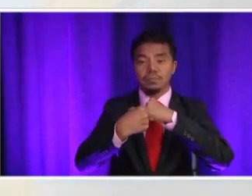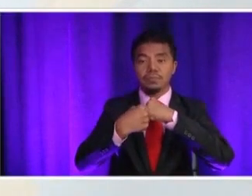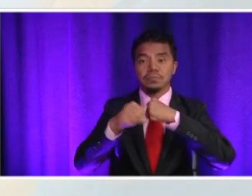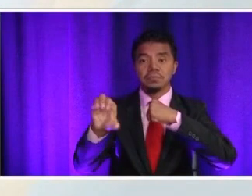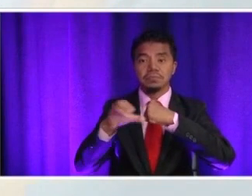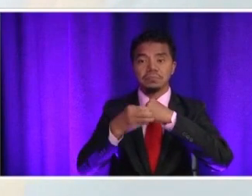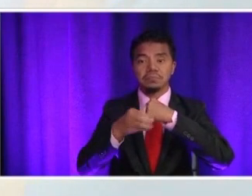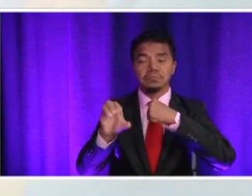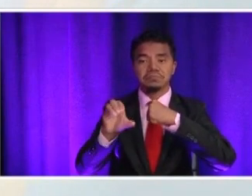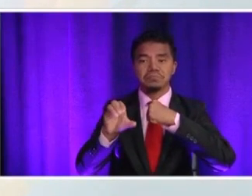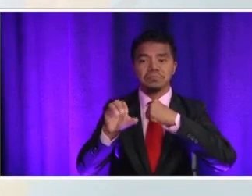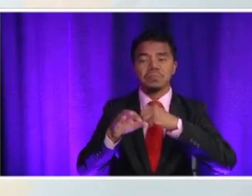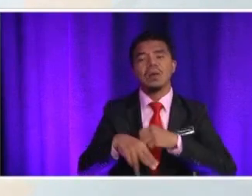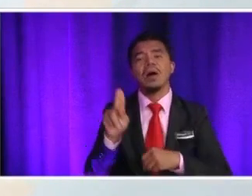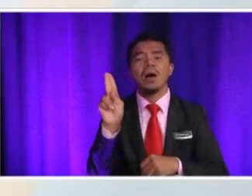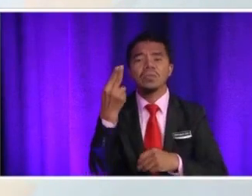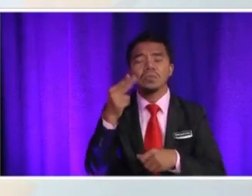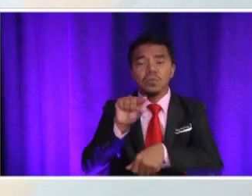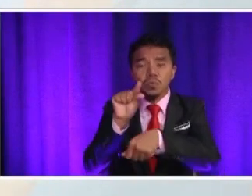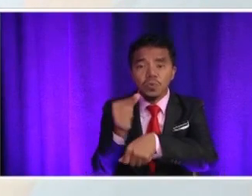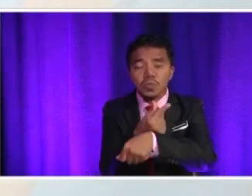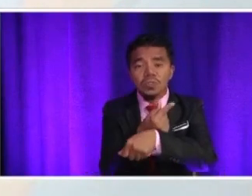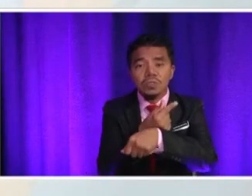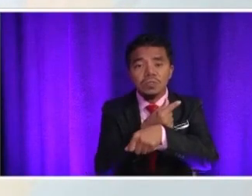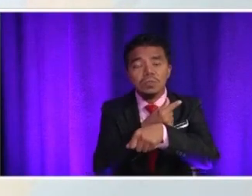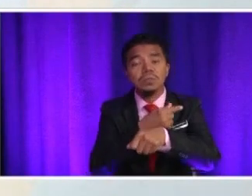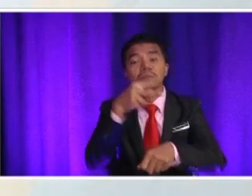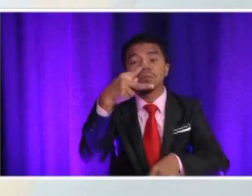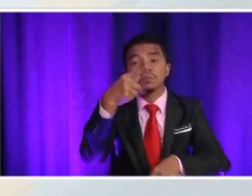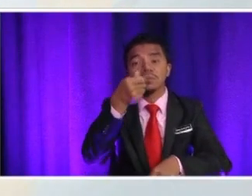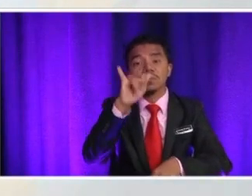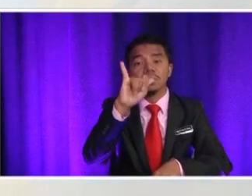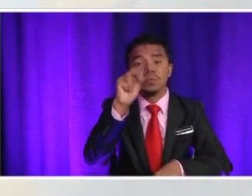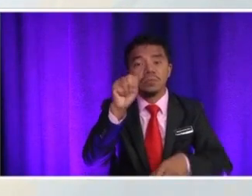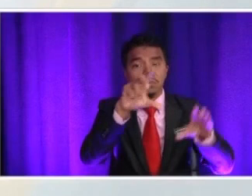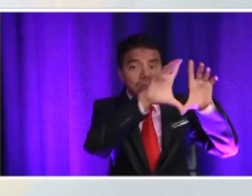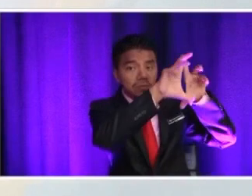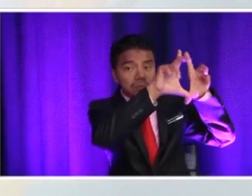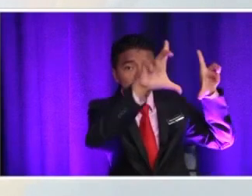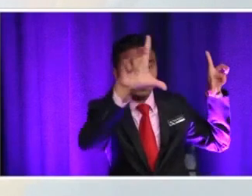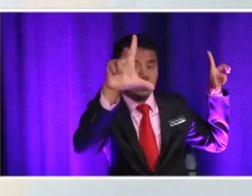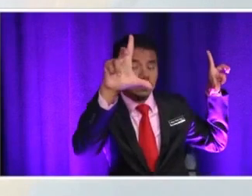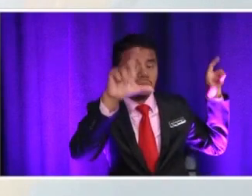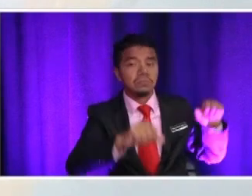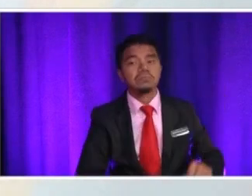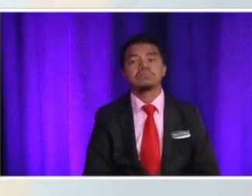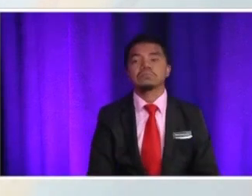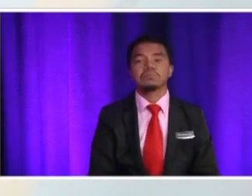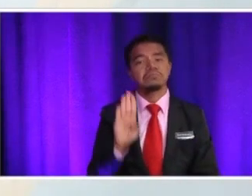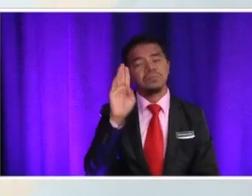untuk mempromosikan perniagaannya. Oleh itu, perniagaannya, promosi perniagaannya terhad dan tidak menarik.